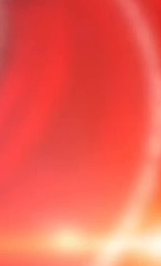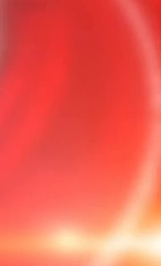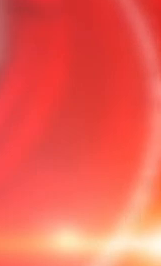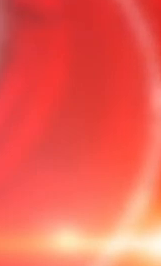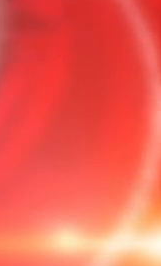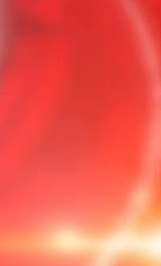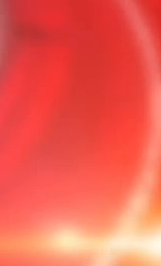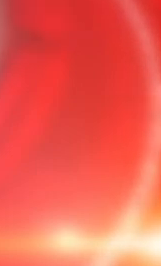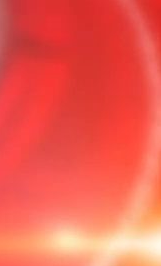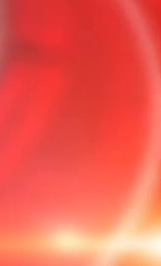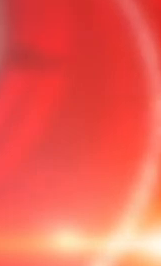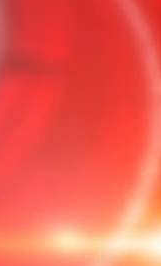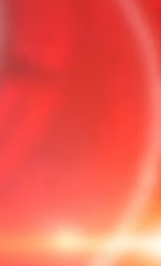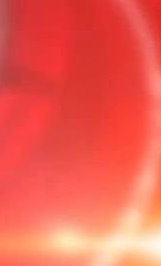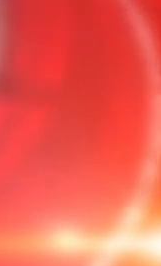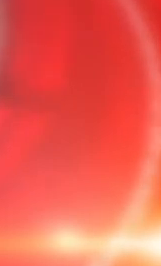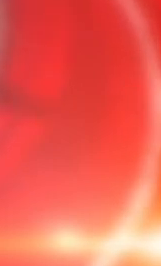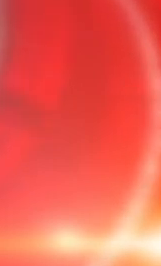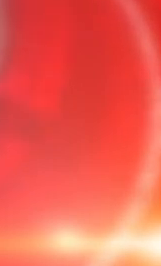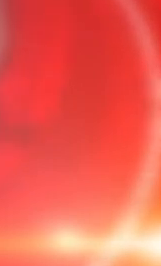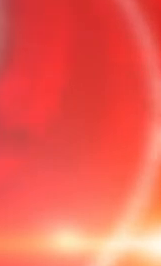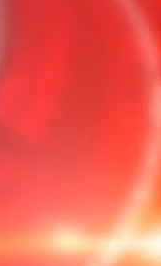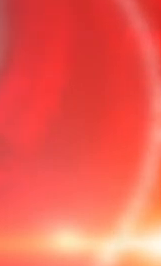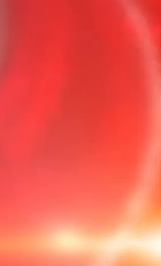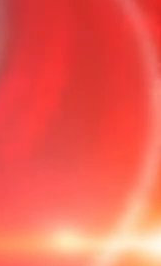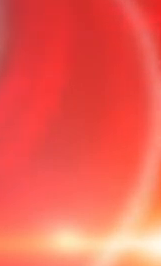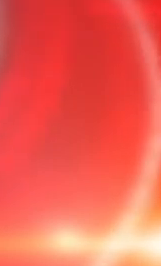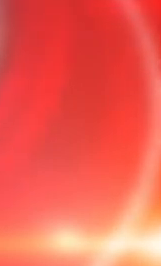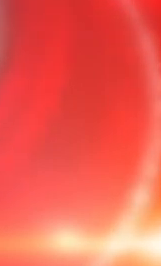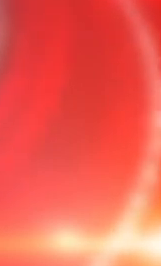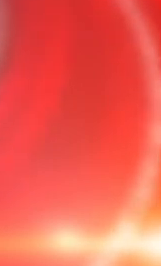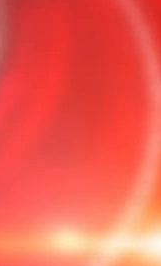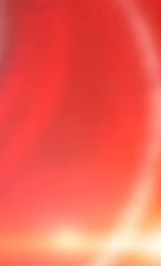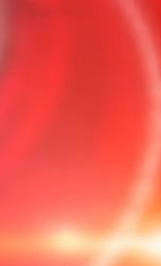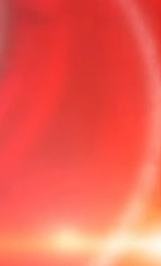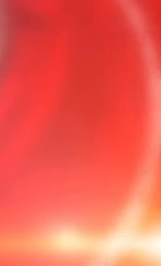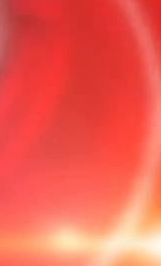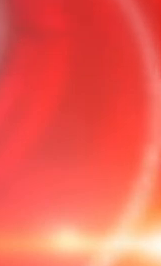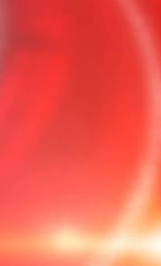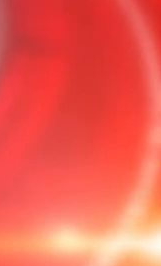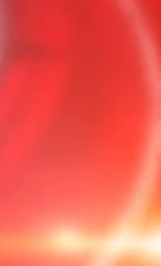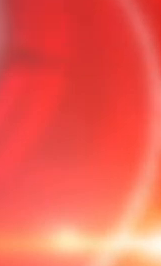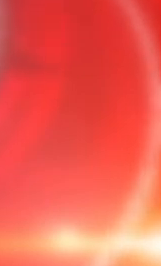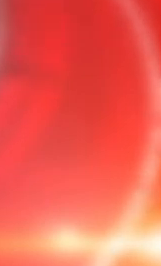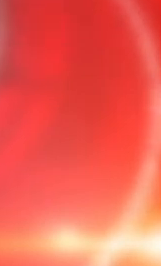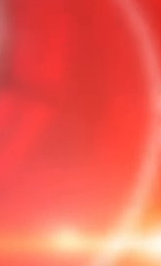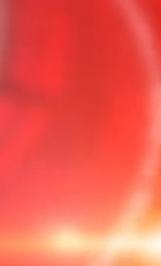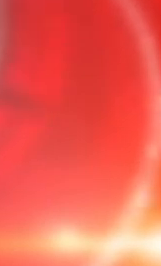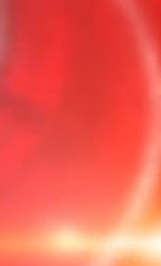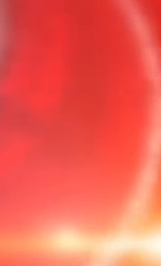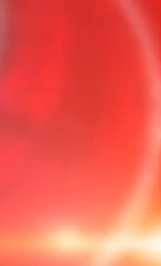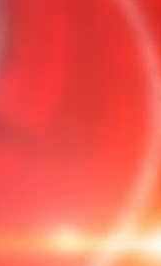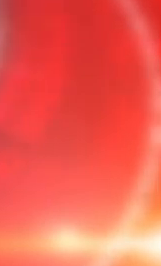Ambasadorul UE la Chișinău, Peter Mihalco, a fost cu o vizită de lucru la Cimișlia, unde a purtat o convorbire cu primarul de Cimișlia,